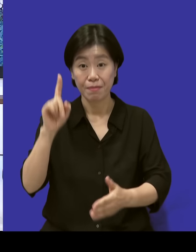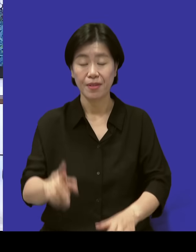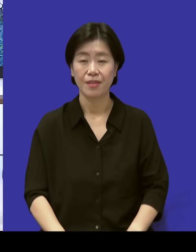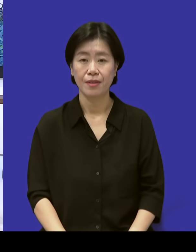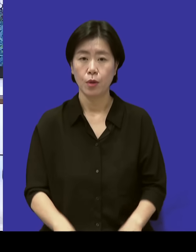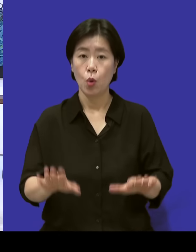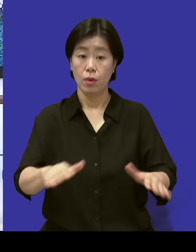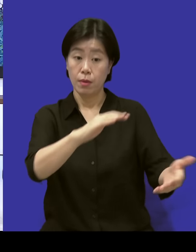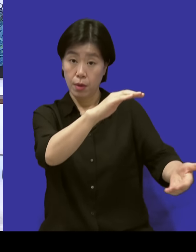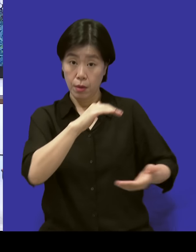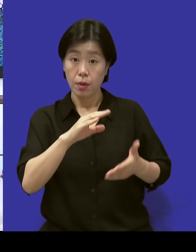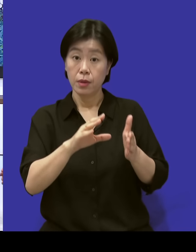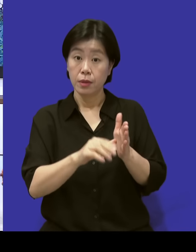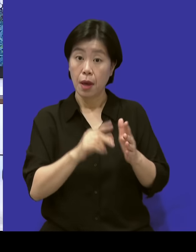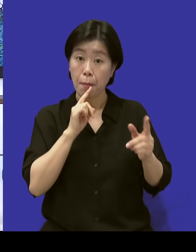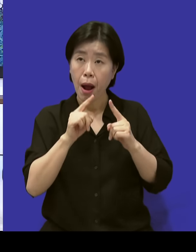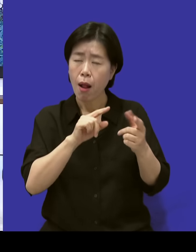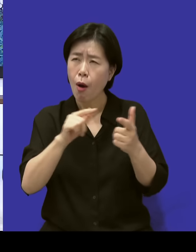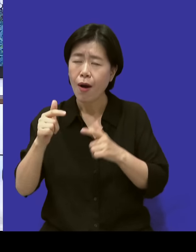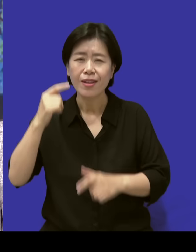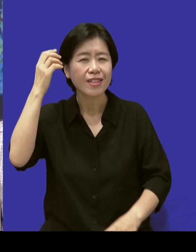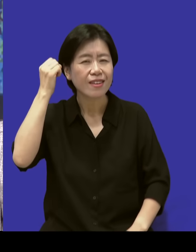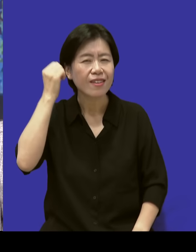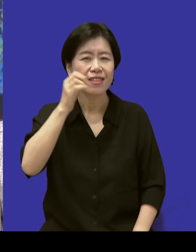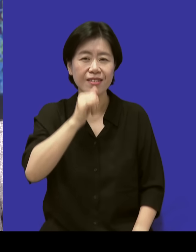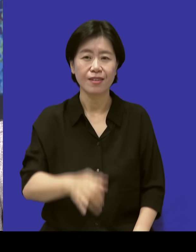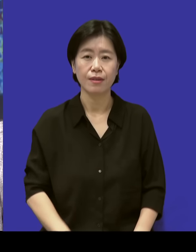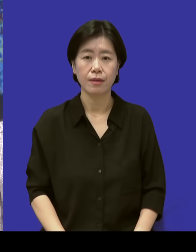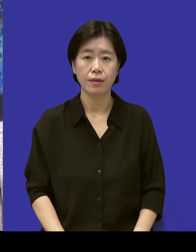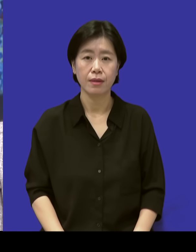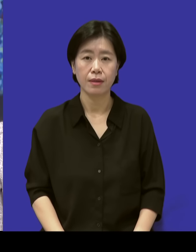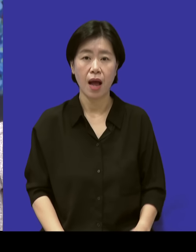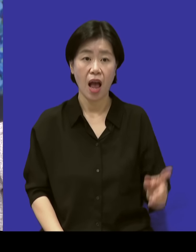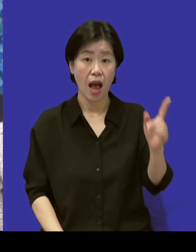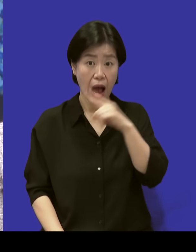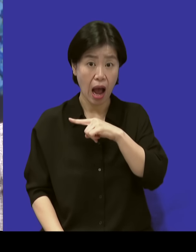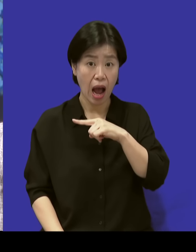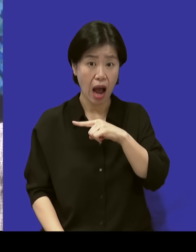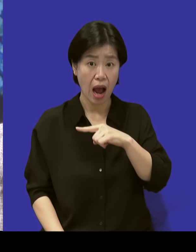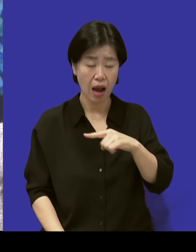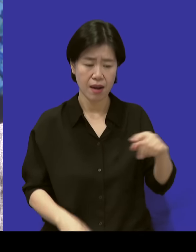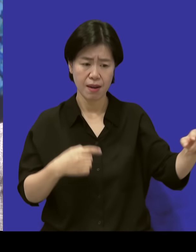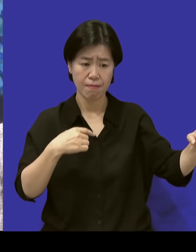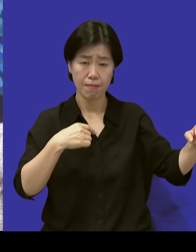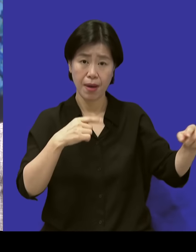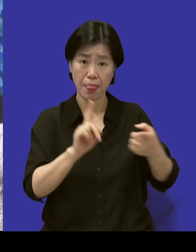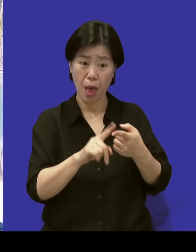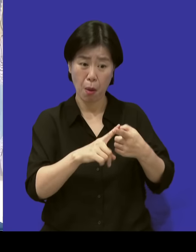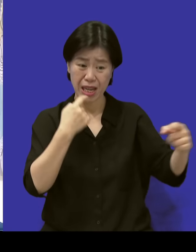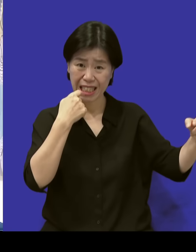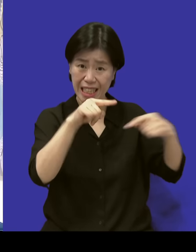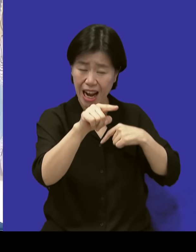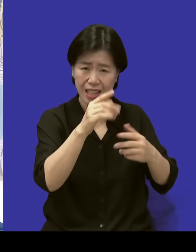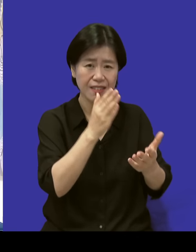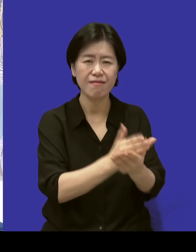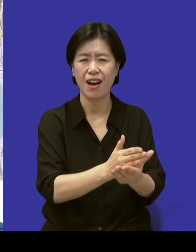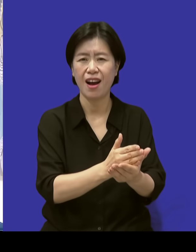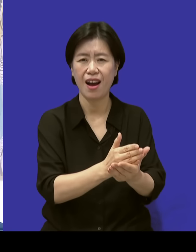중에 들었던 말이 여러 개가 생각이 나는데 네. 악을 악으로 갚으면 안 되겠다라는 말이 참 와 닿아요.